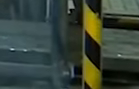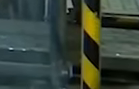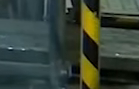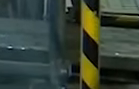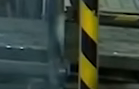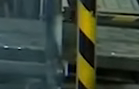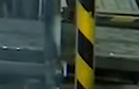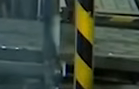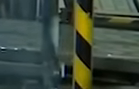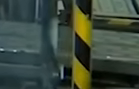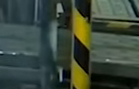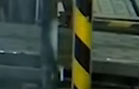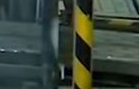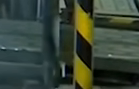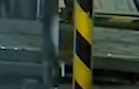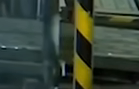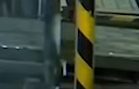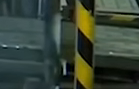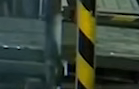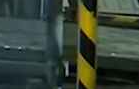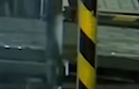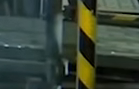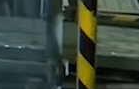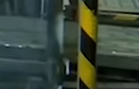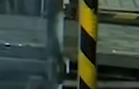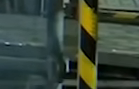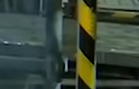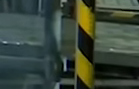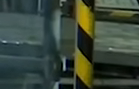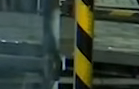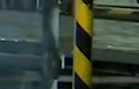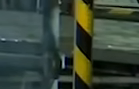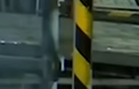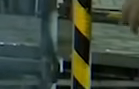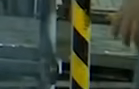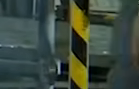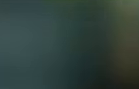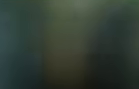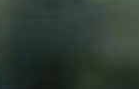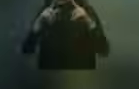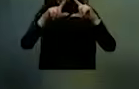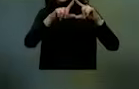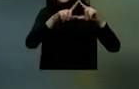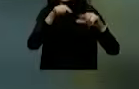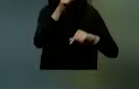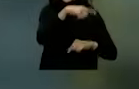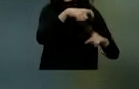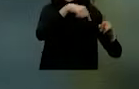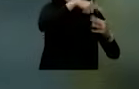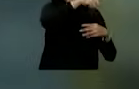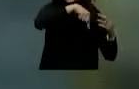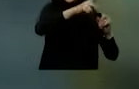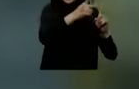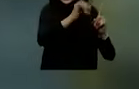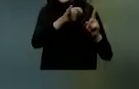Pemirsa, saat ini pengerjaan proyek MRT fase 2A dari Bundaran HI hingga kota masih terus dilakukan. Adapun untuk pengerjaan ini